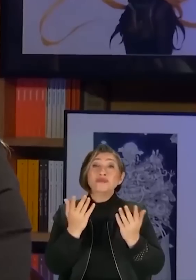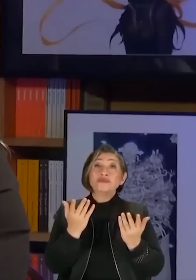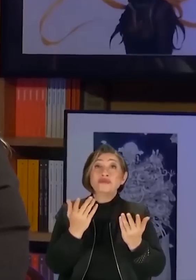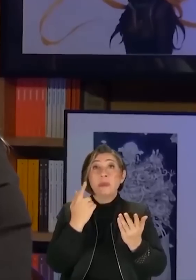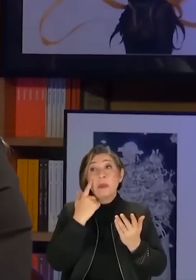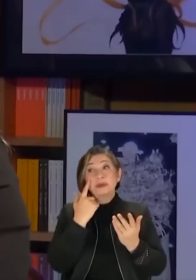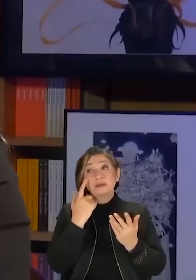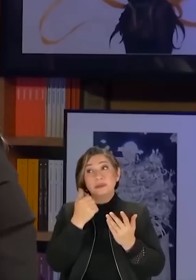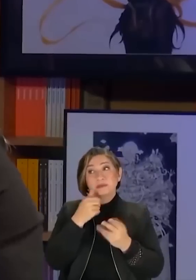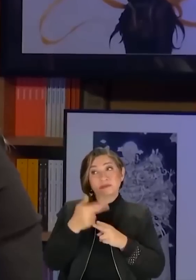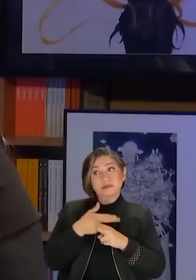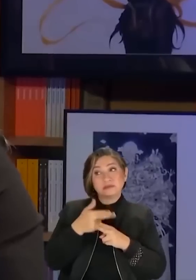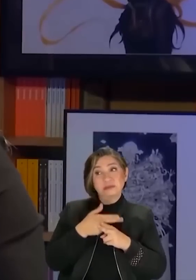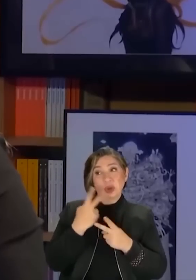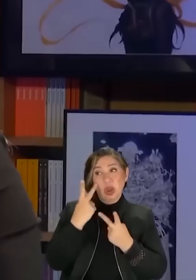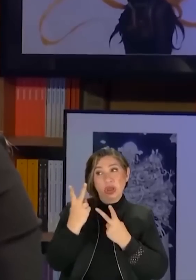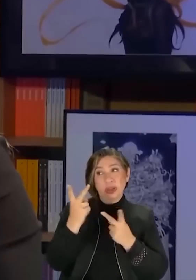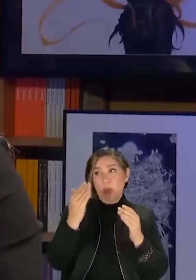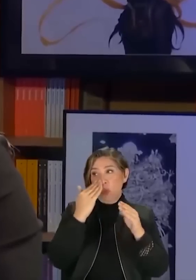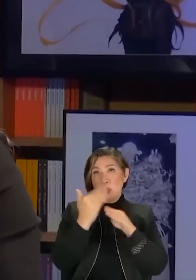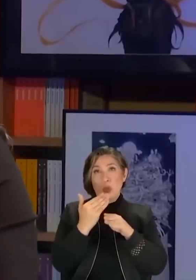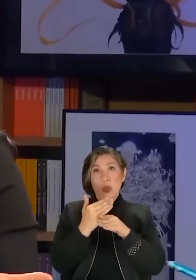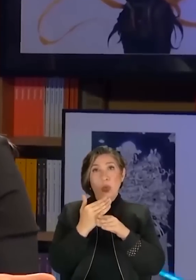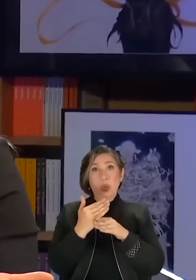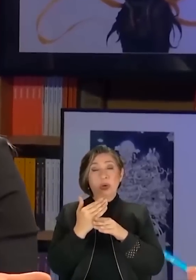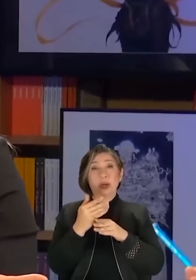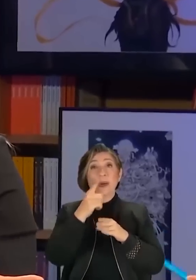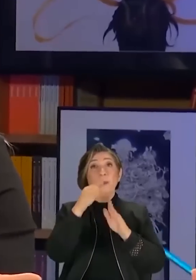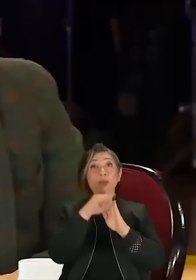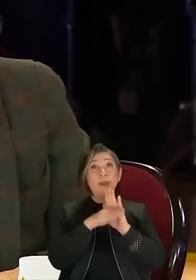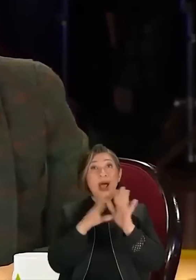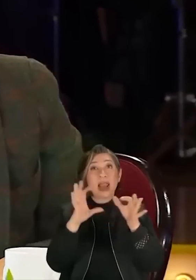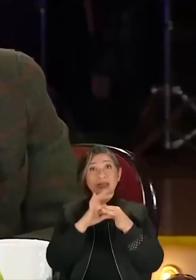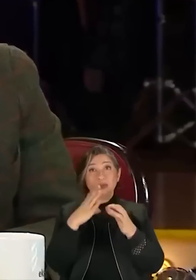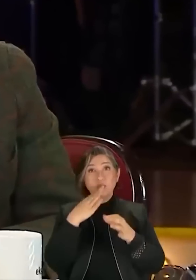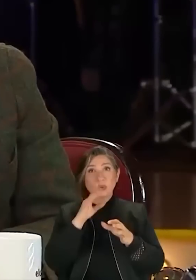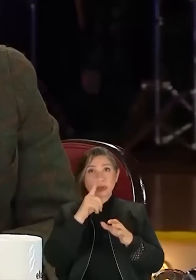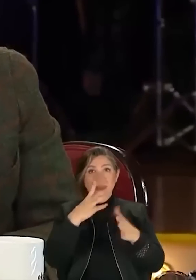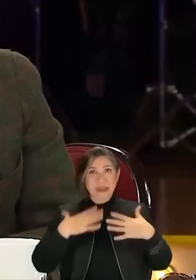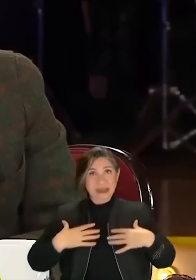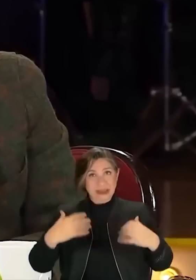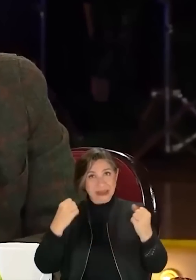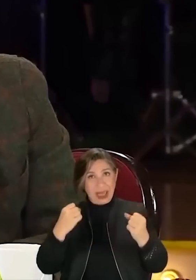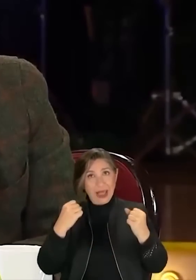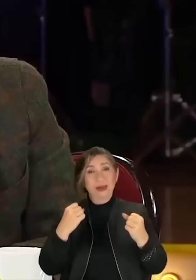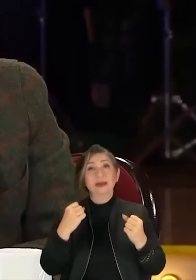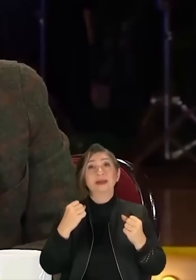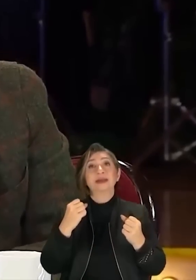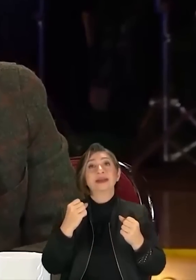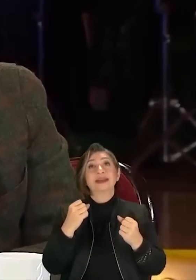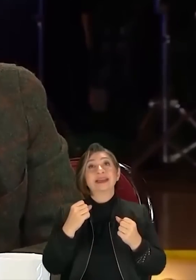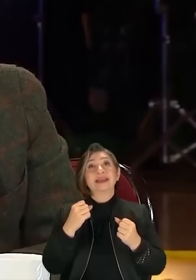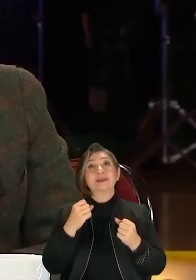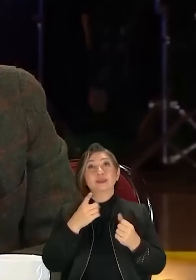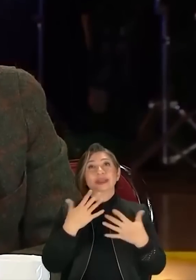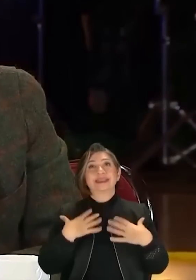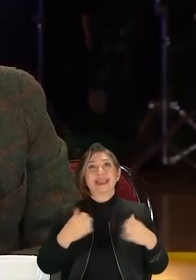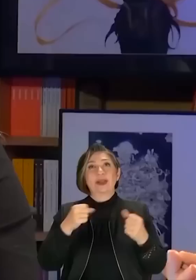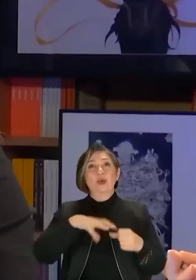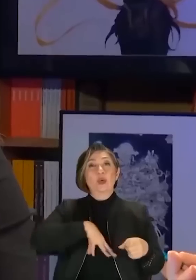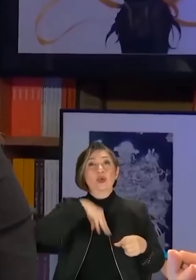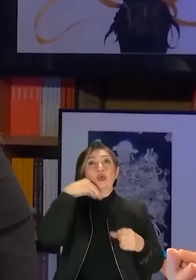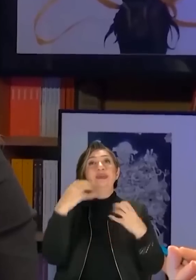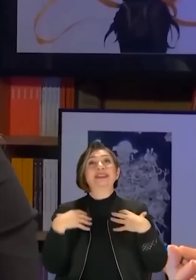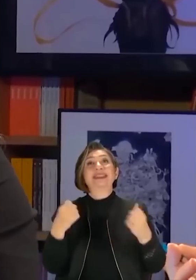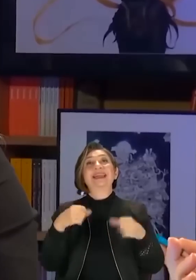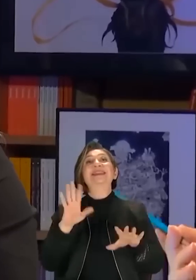Yani baktık öyle görsel olarak birbirlerine uyumlular ama. Ama senin ama... programının bununla ilgisi yok. Sen sağlık... Yapıyorum ama. Ay, bu da sağlık, bu da ruh